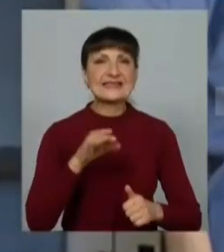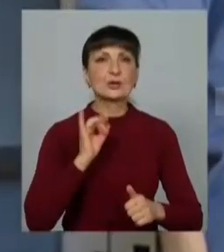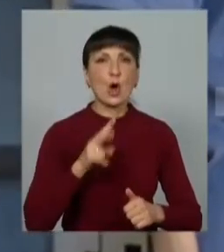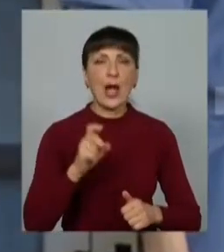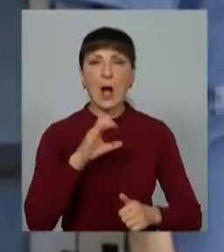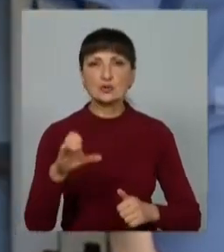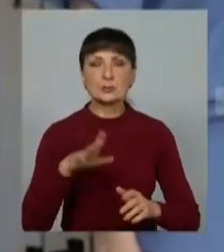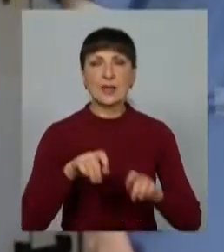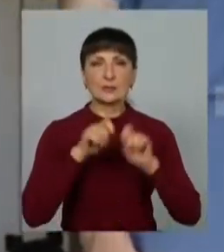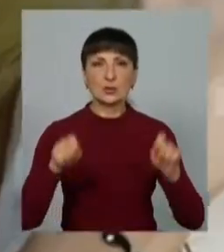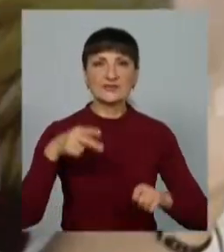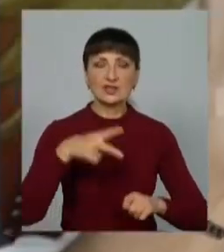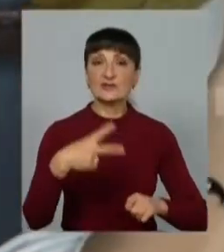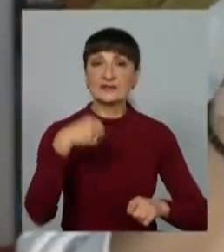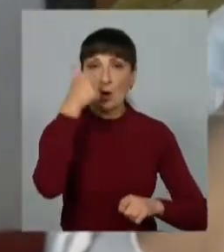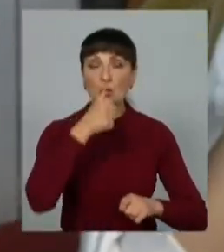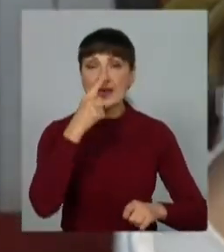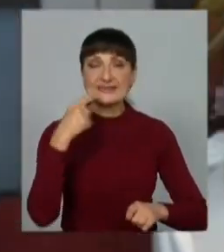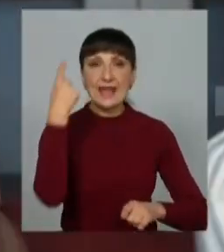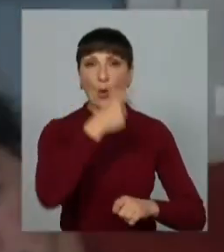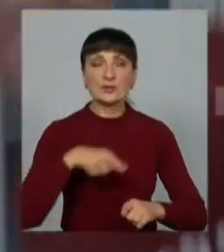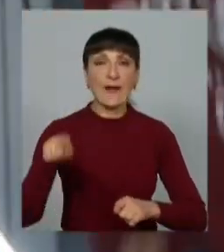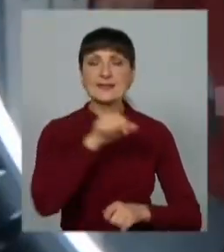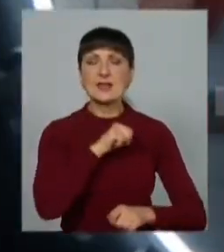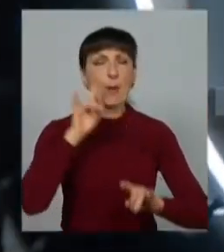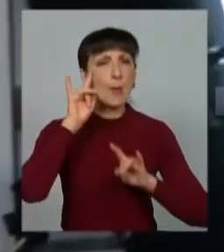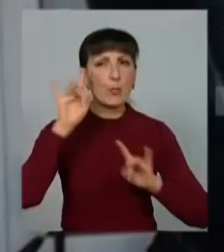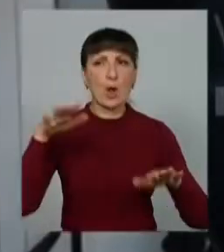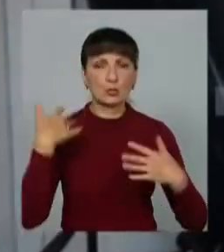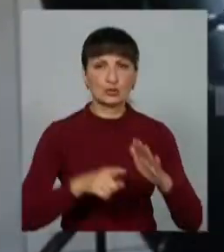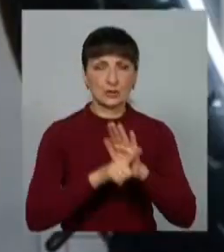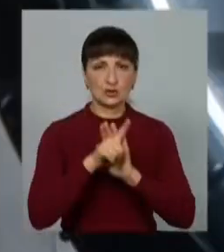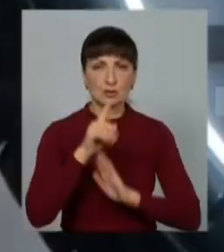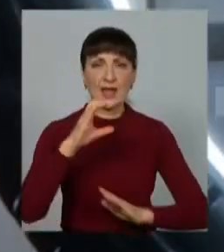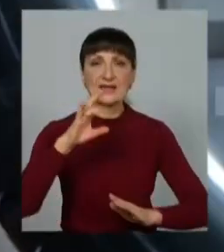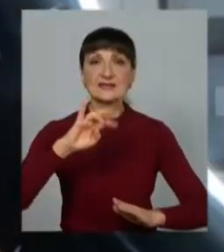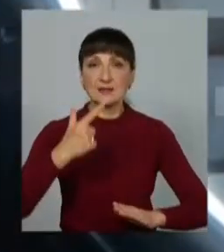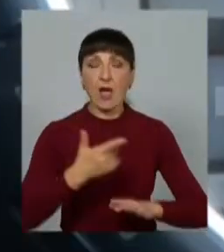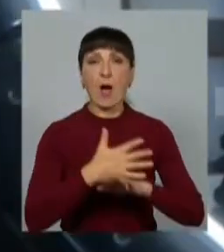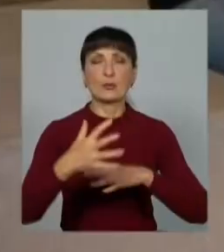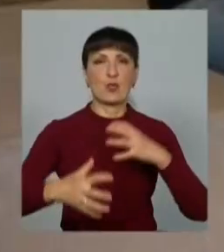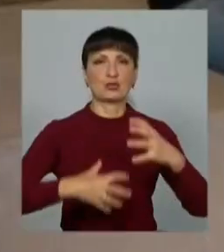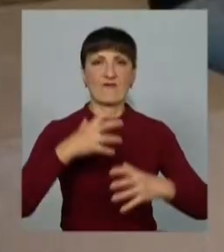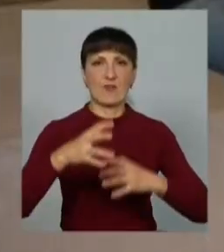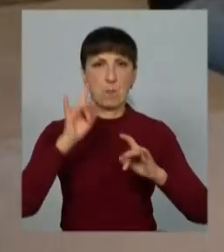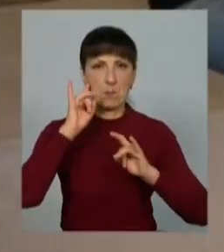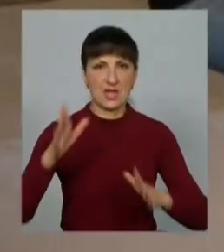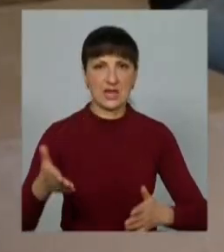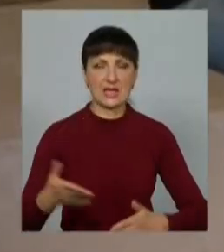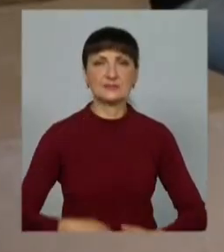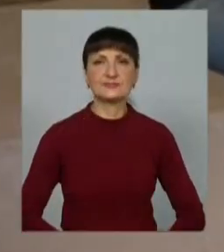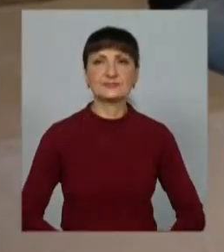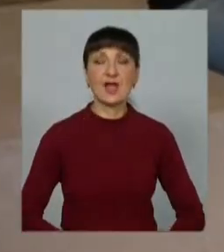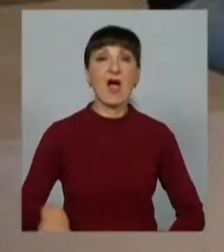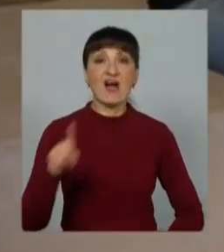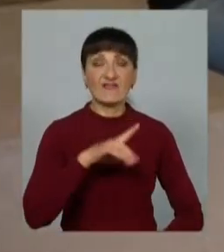организован в 2020 году. И всего за год ребята стали самыми популярными сначала в СНГ, а затем и в мире. Скажите, вы